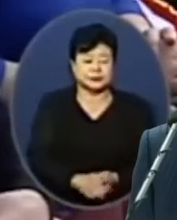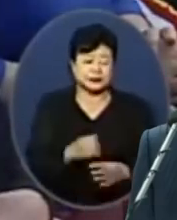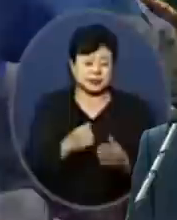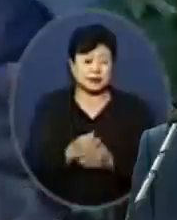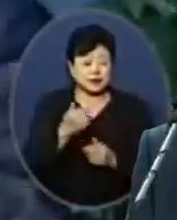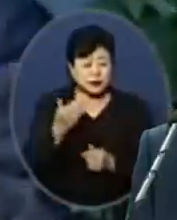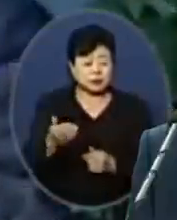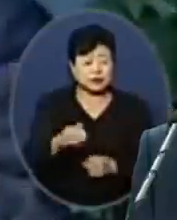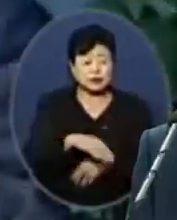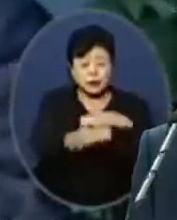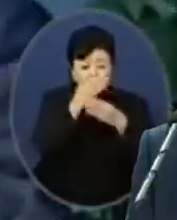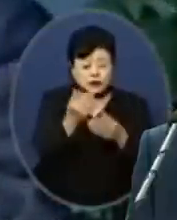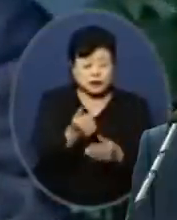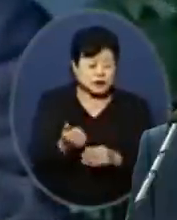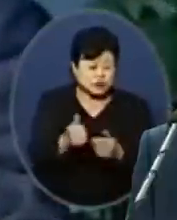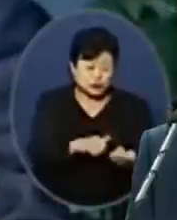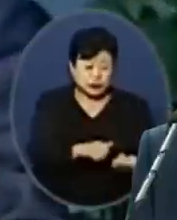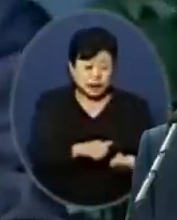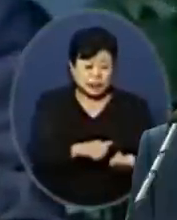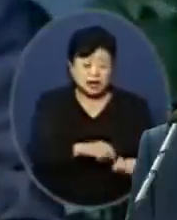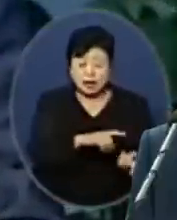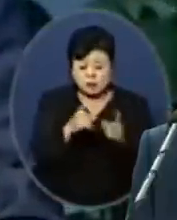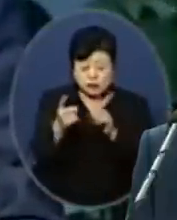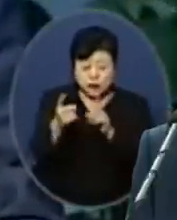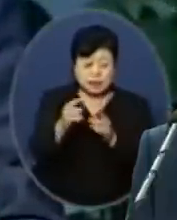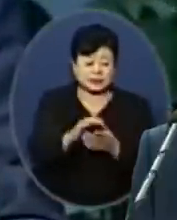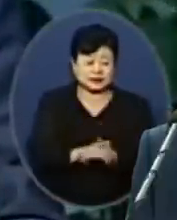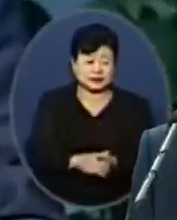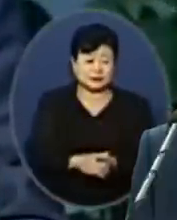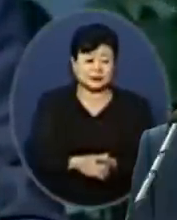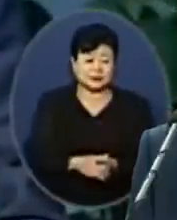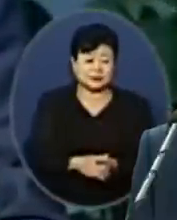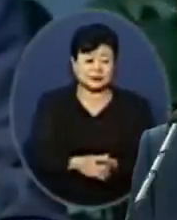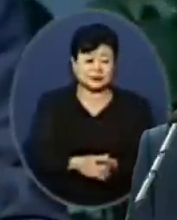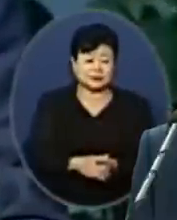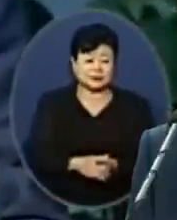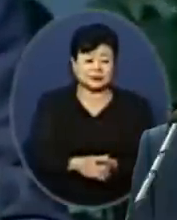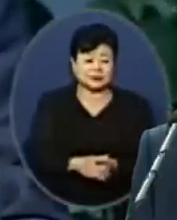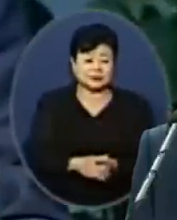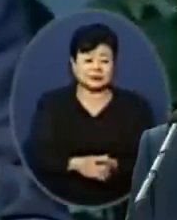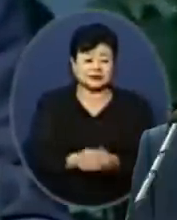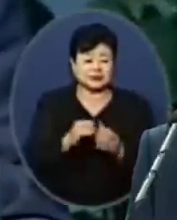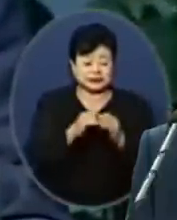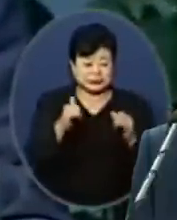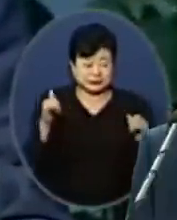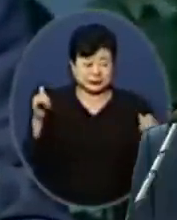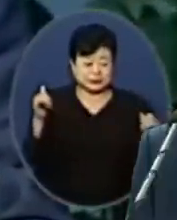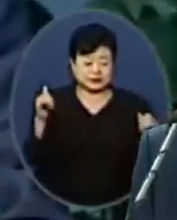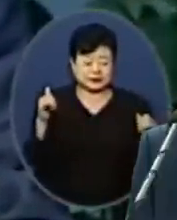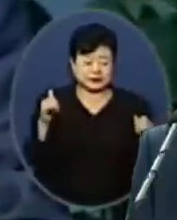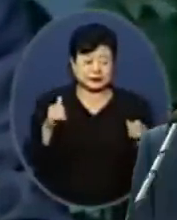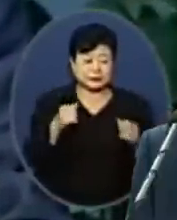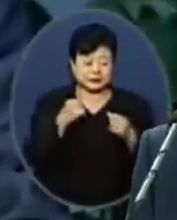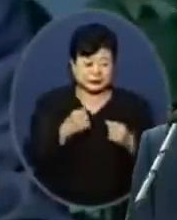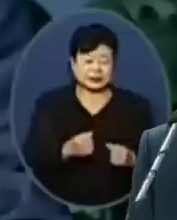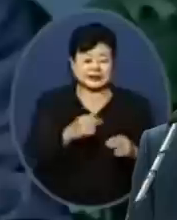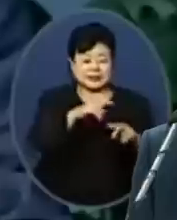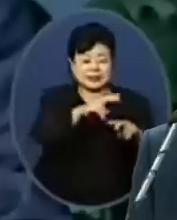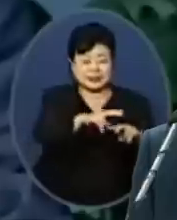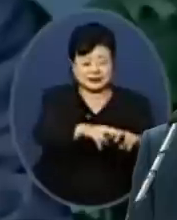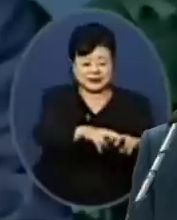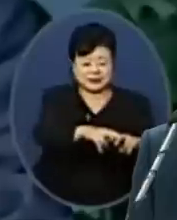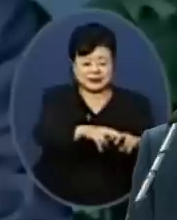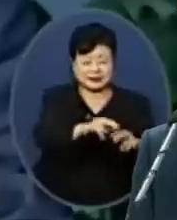그러므로 여러분은 모두 다 이미 죽었다가 부활한 상태의 사람으로 앉아 계신 것입니다.